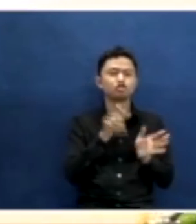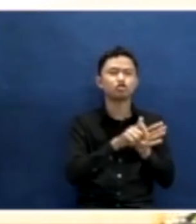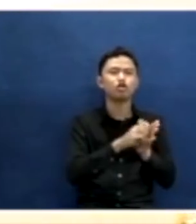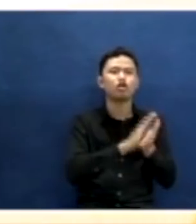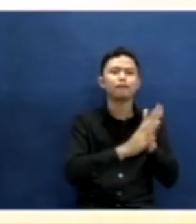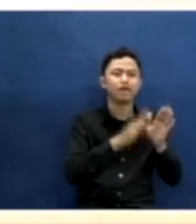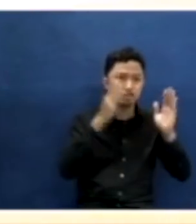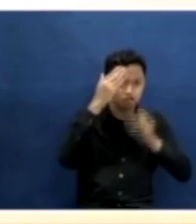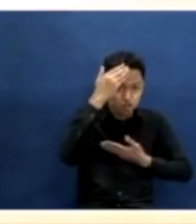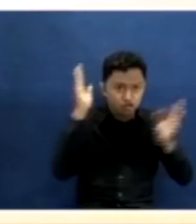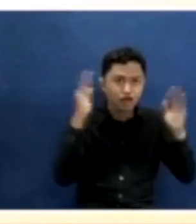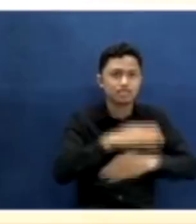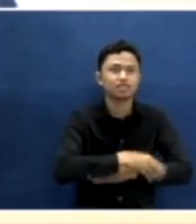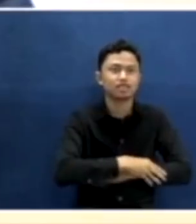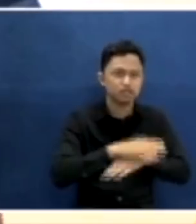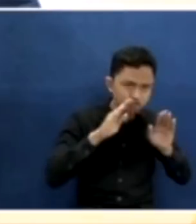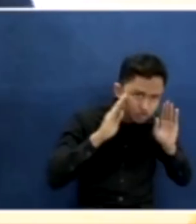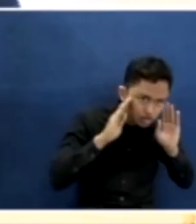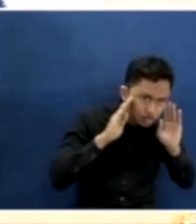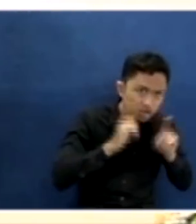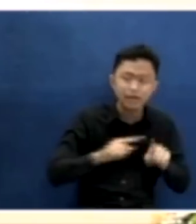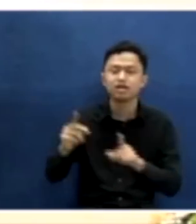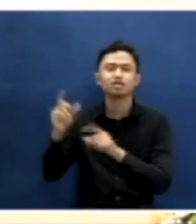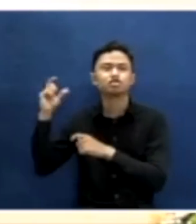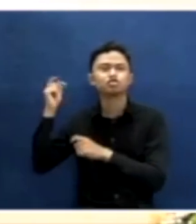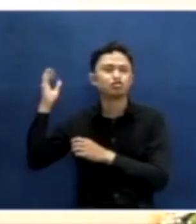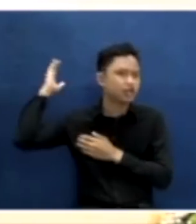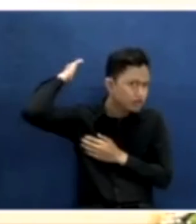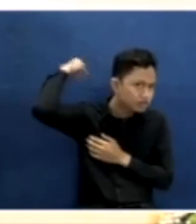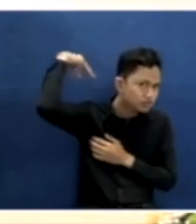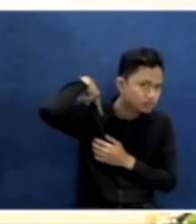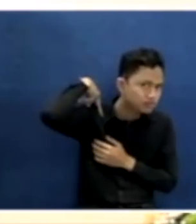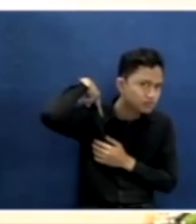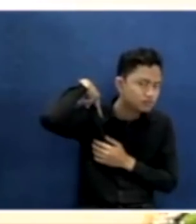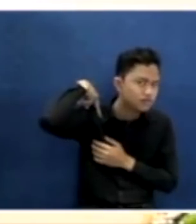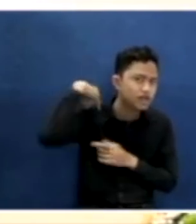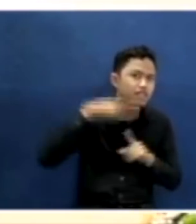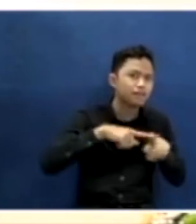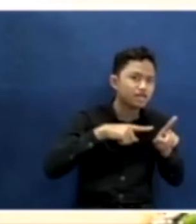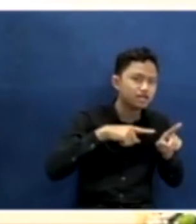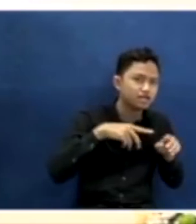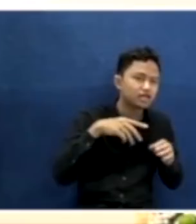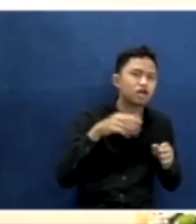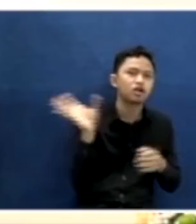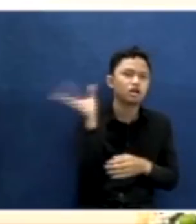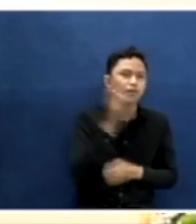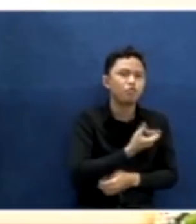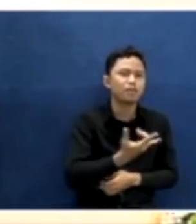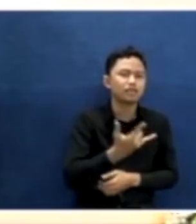lama betul dan tidak Bangkit Dari Sujud yang sampai para sahabat itu ketika sujud mikir ini kok lama banget gitu